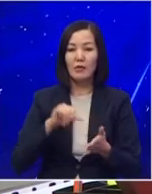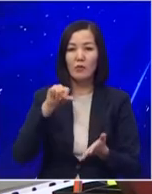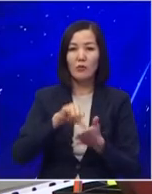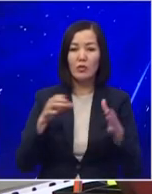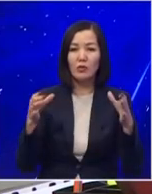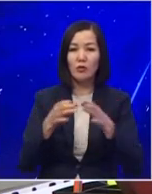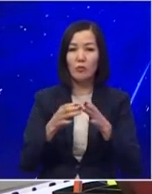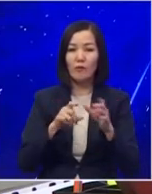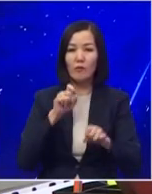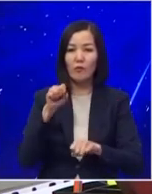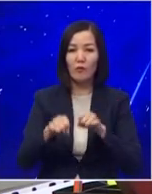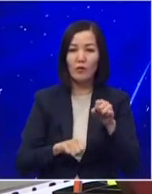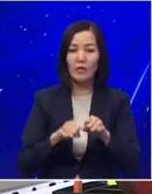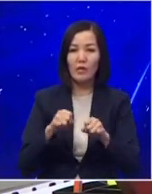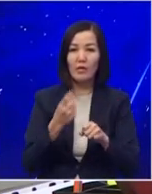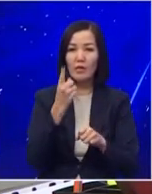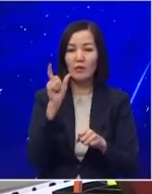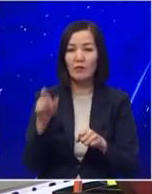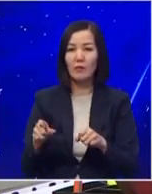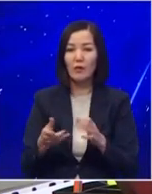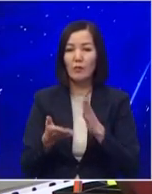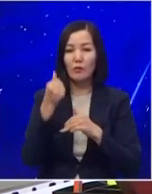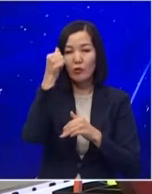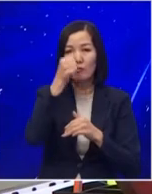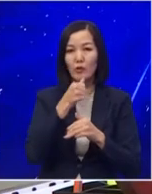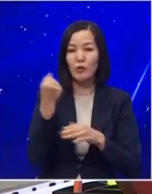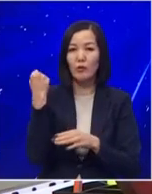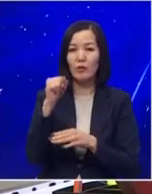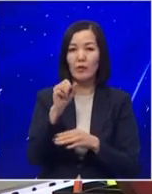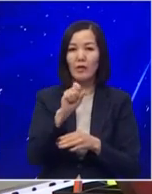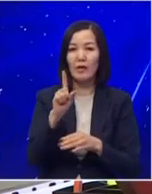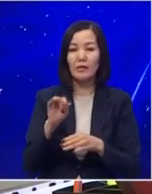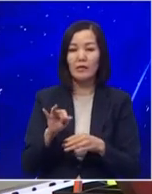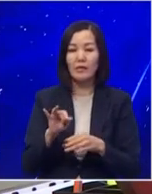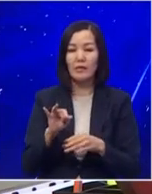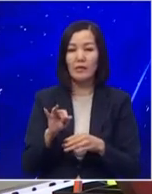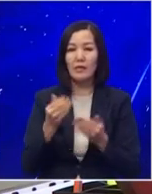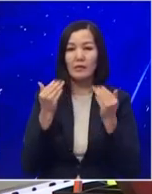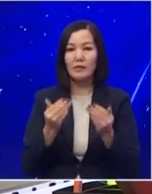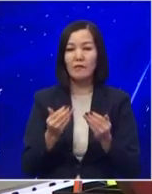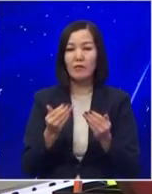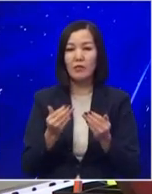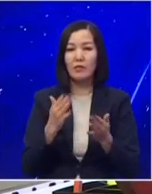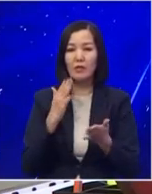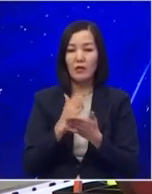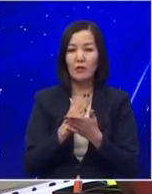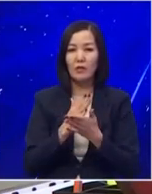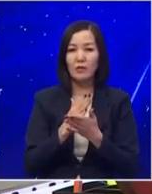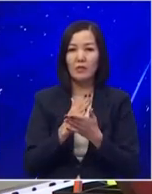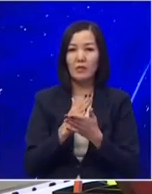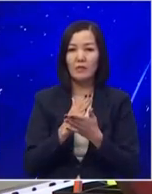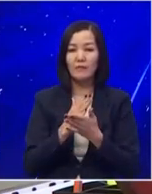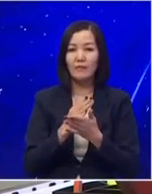групповой гонке в индивидуальной гонке они в прошлом году стали чемпионами азии вагинальные гонки и сегодня они находят идут